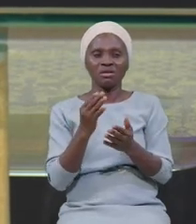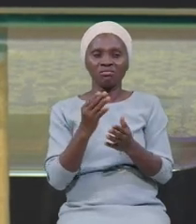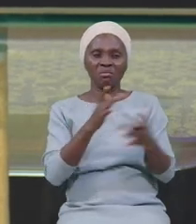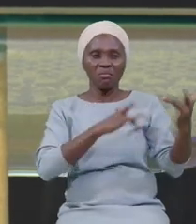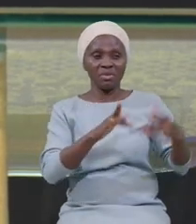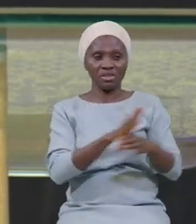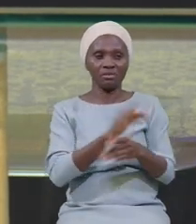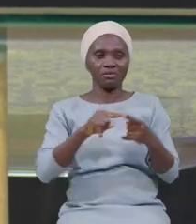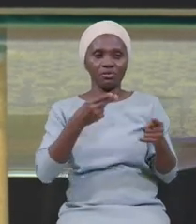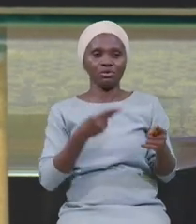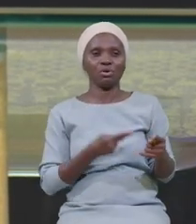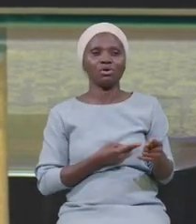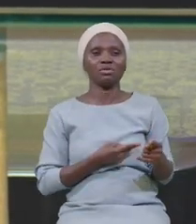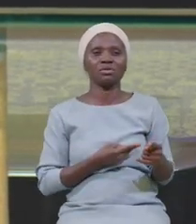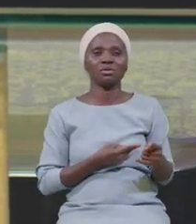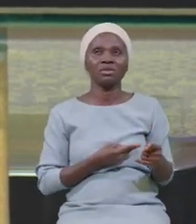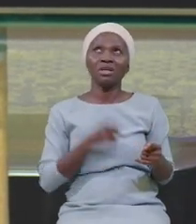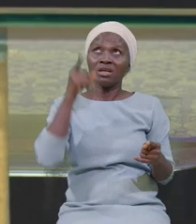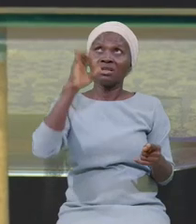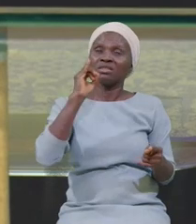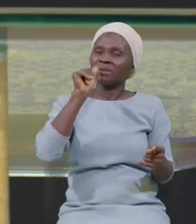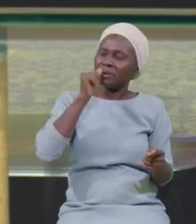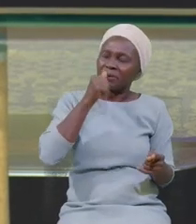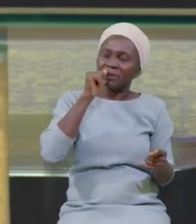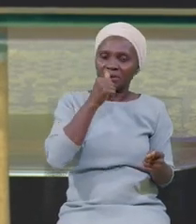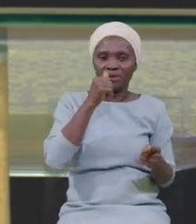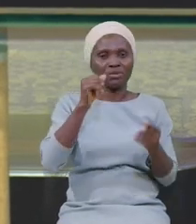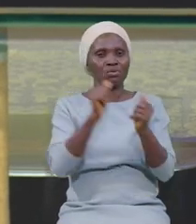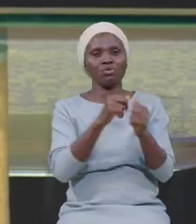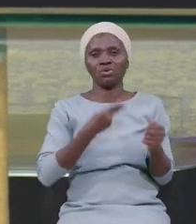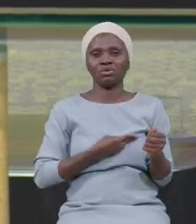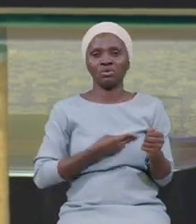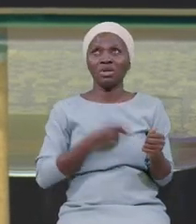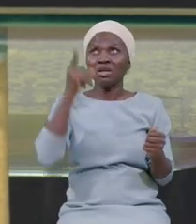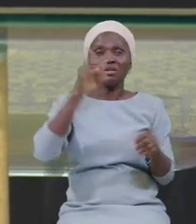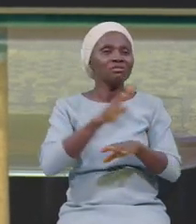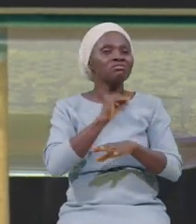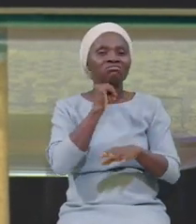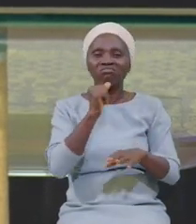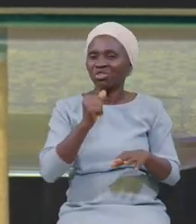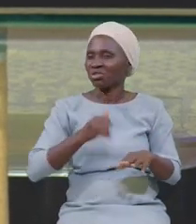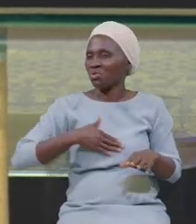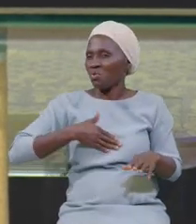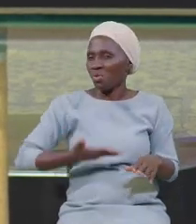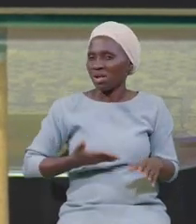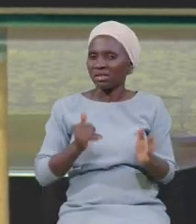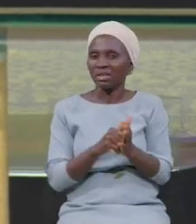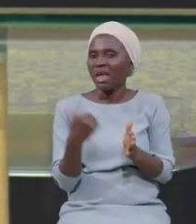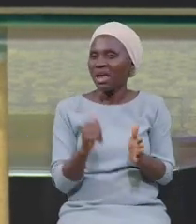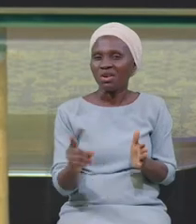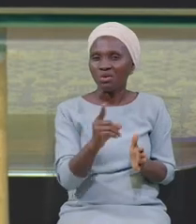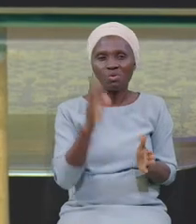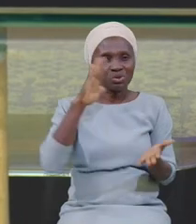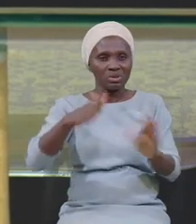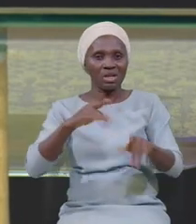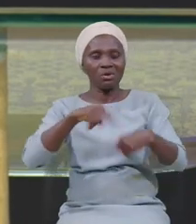soit perdu, ne voulant pas qu'aucun meure et aille en enfer, ne voulant pas, qui que soit